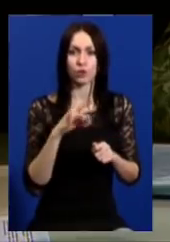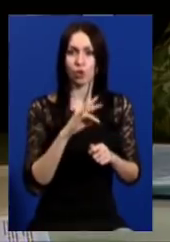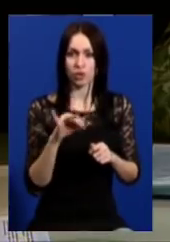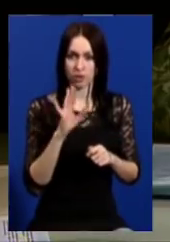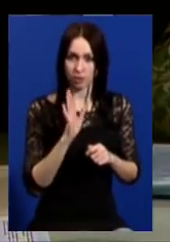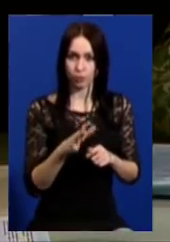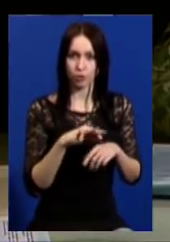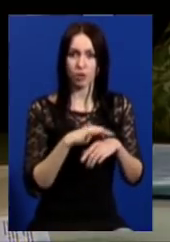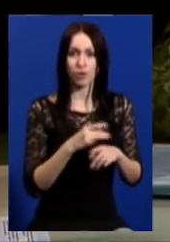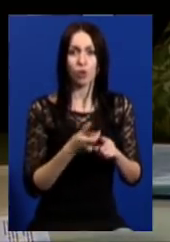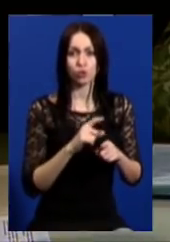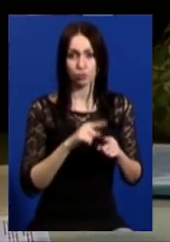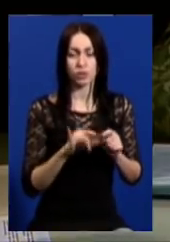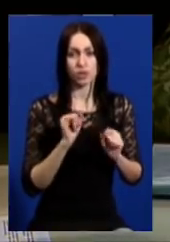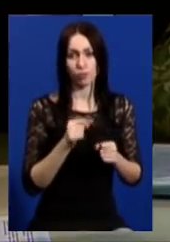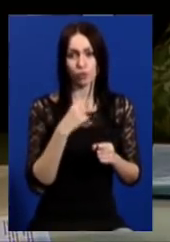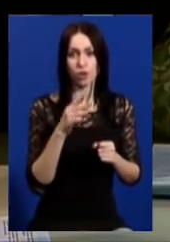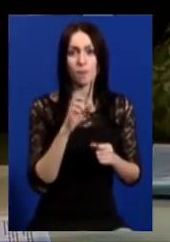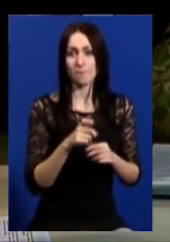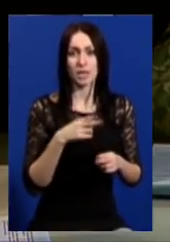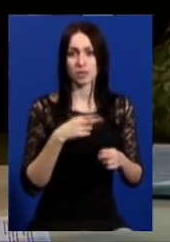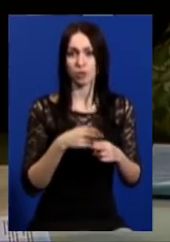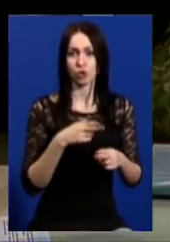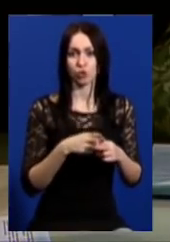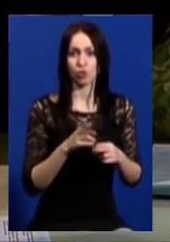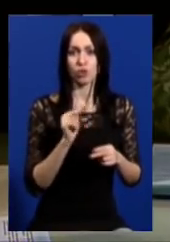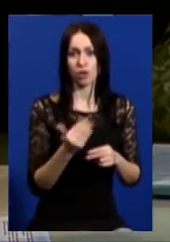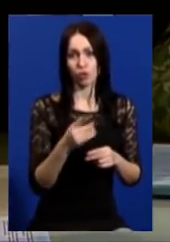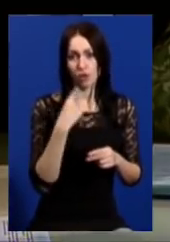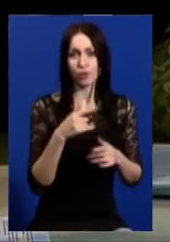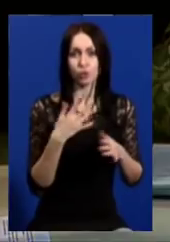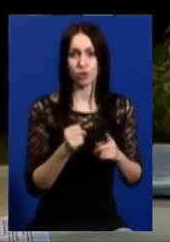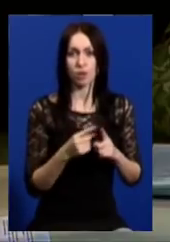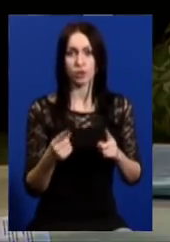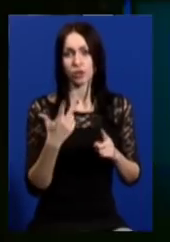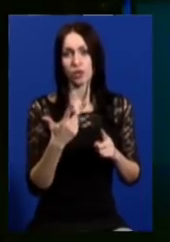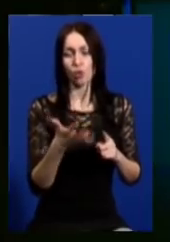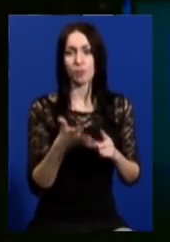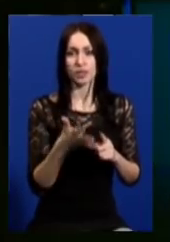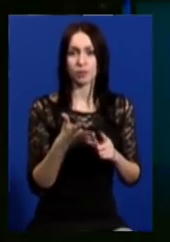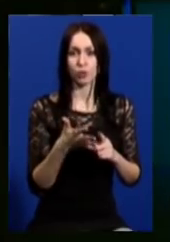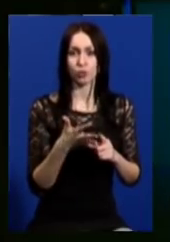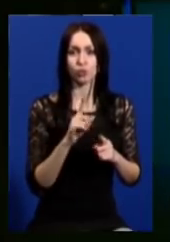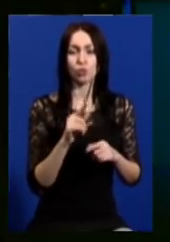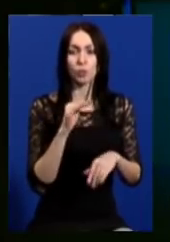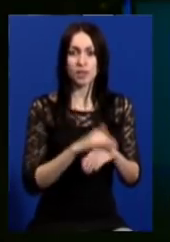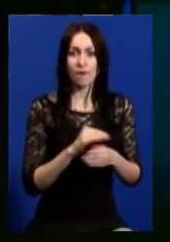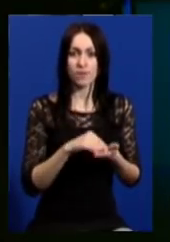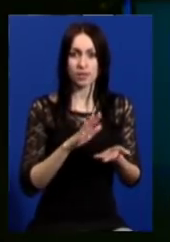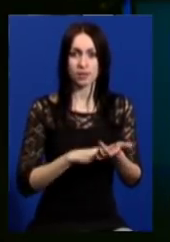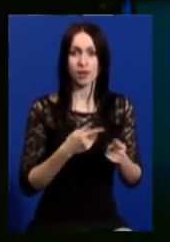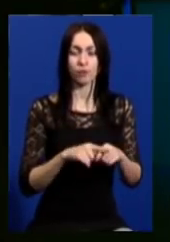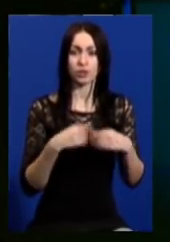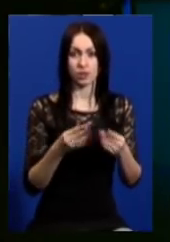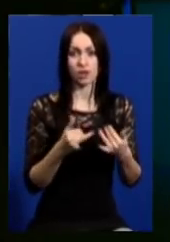проводитися дуже швидко і, можна сказати, безперешкодно, як я говорив, що на протязі 3-5 хвилин, щоб ми зафіксували ці дані і